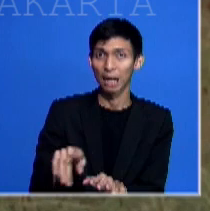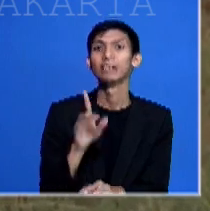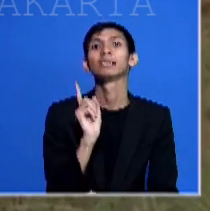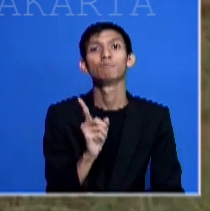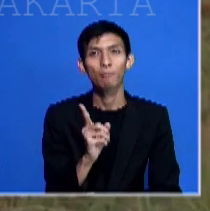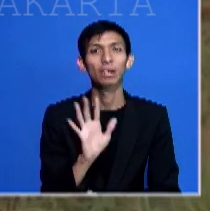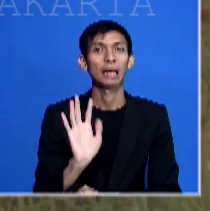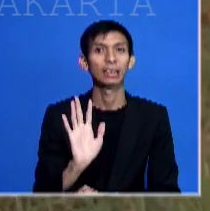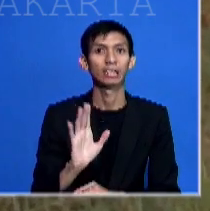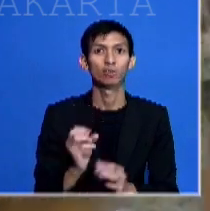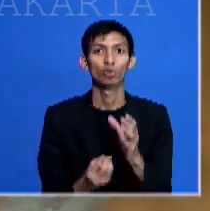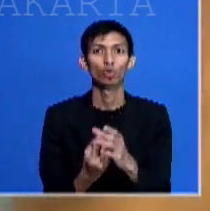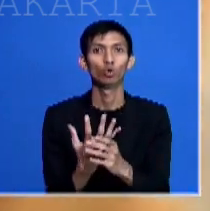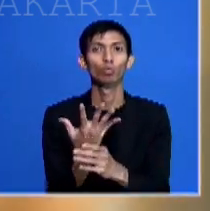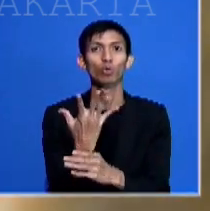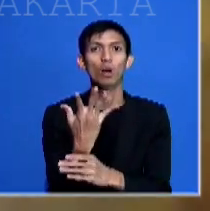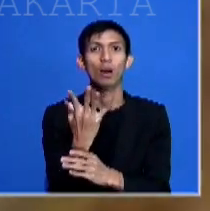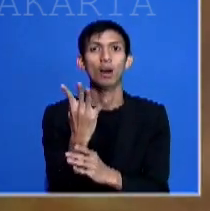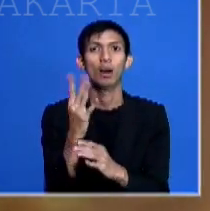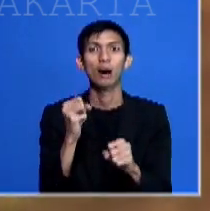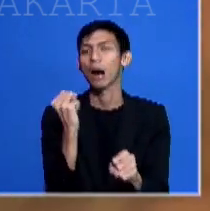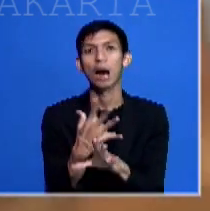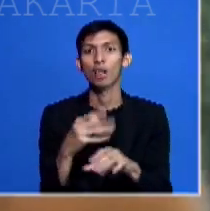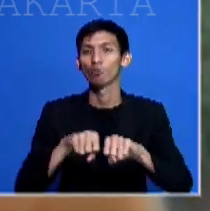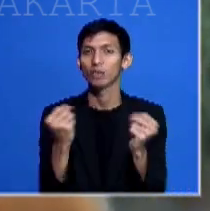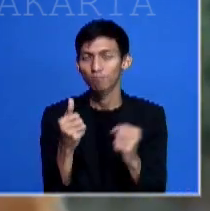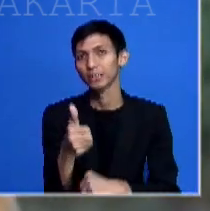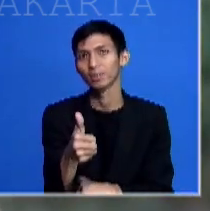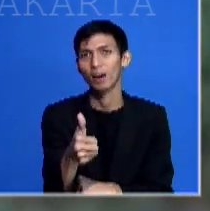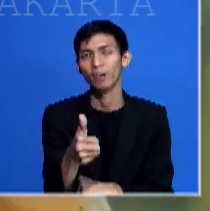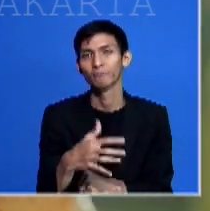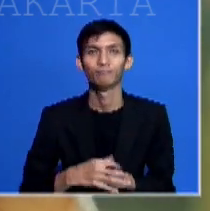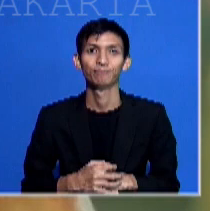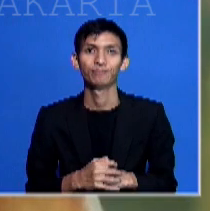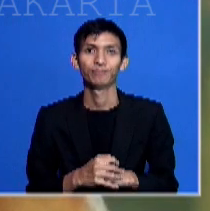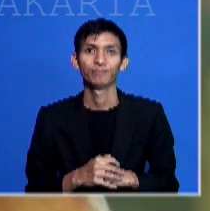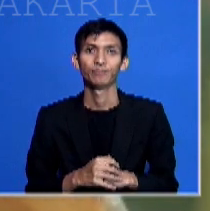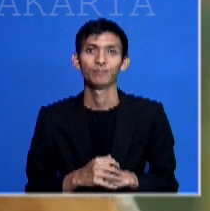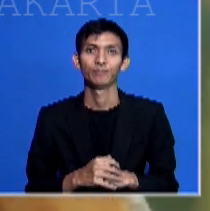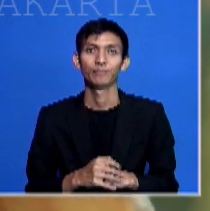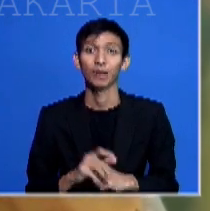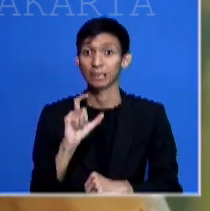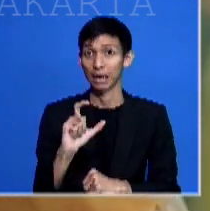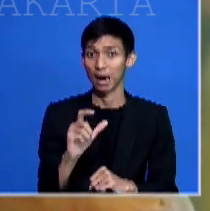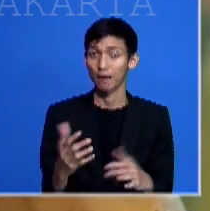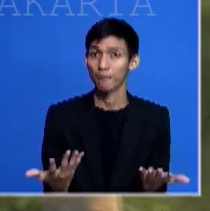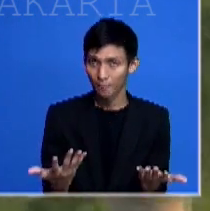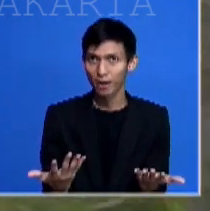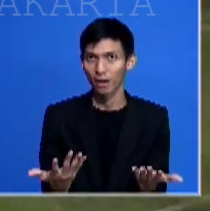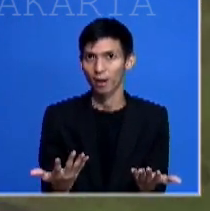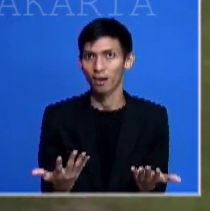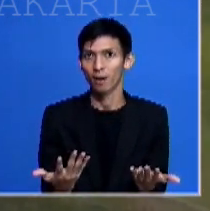tanaman olah tetanen ingkang dipun budidaya. Sautawis tondo tandaning tanaman boten sae saged dipun tingali